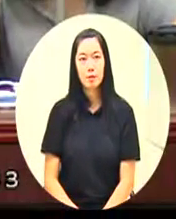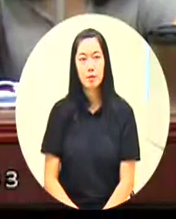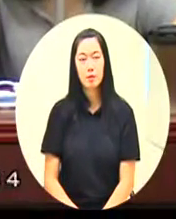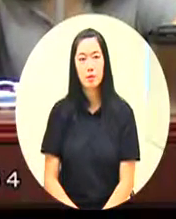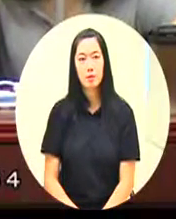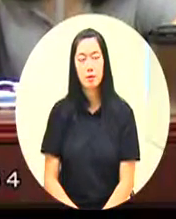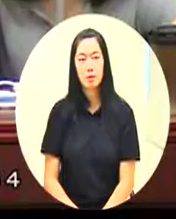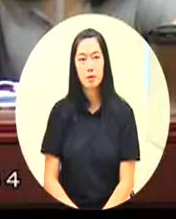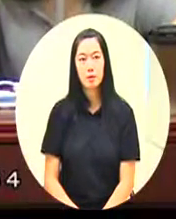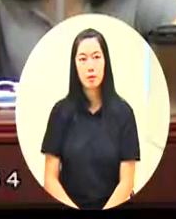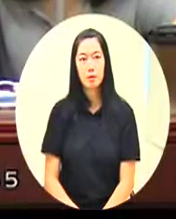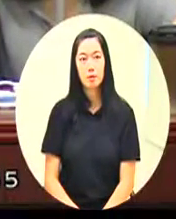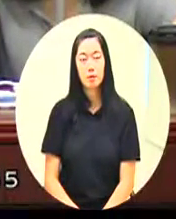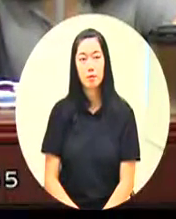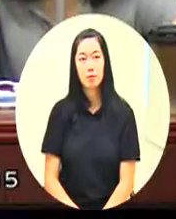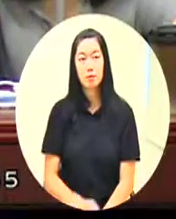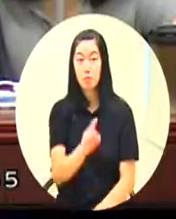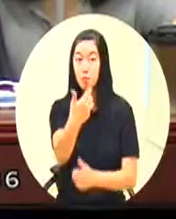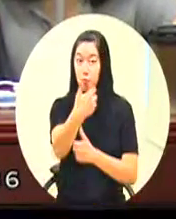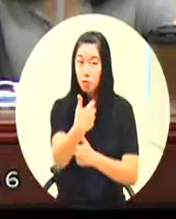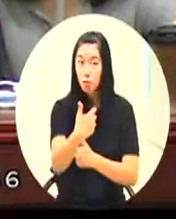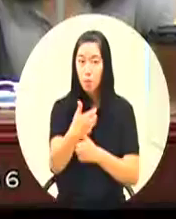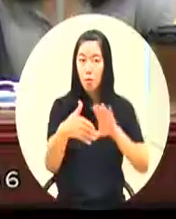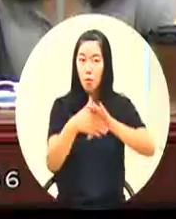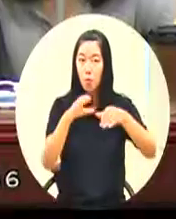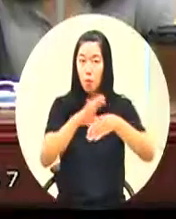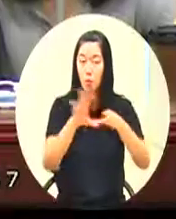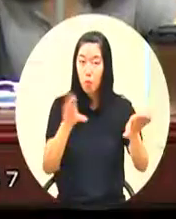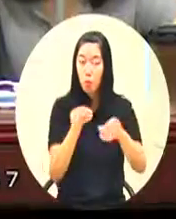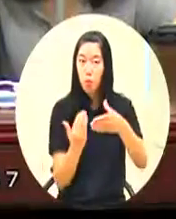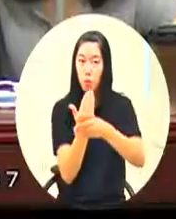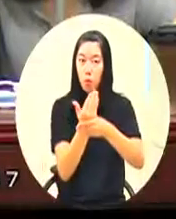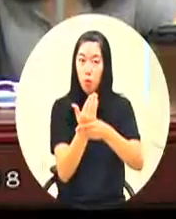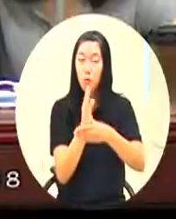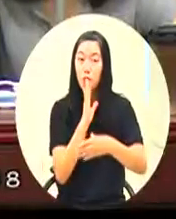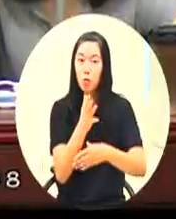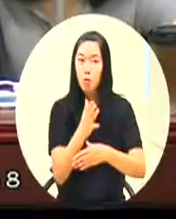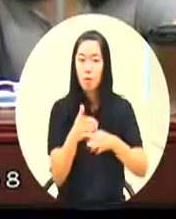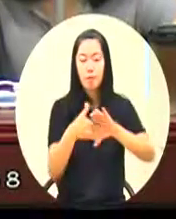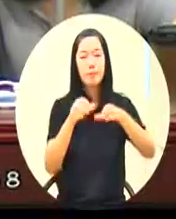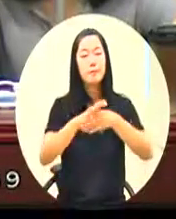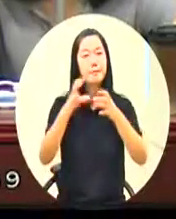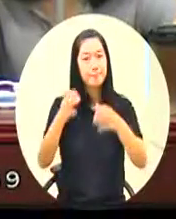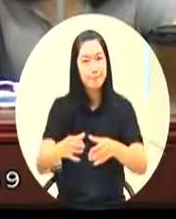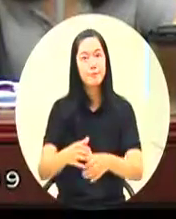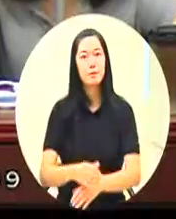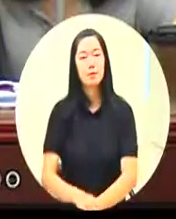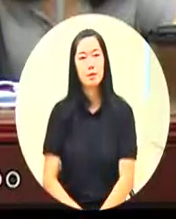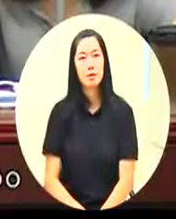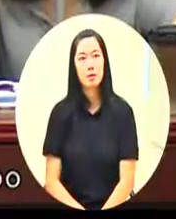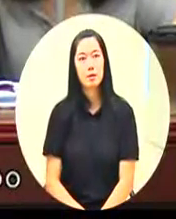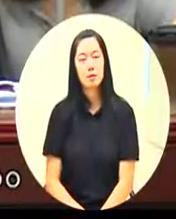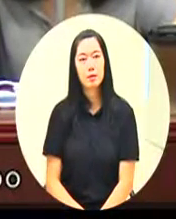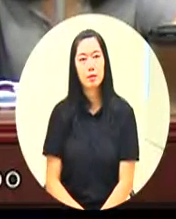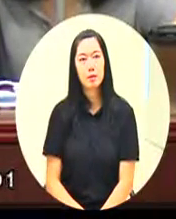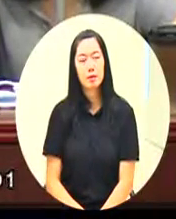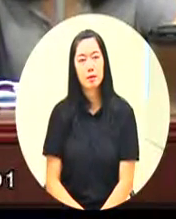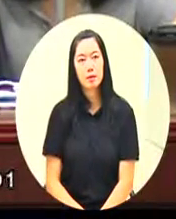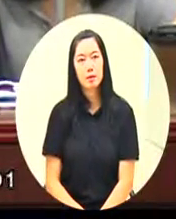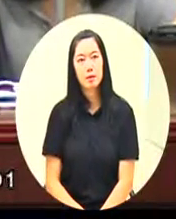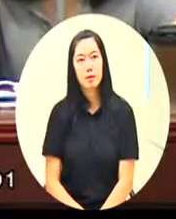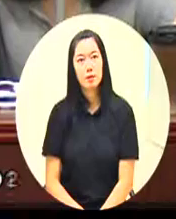议员要谈的是文化资产吗？还是文化建设？ 文化建设。 文化建设，